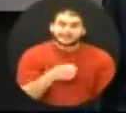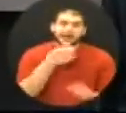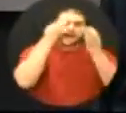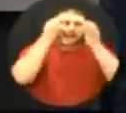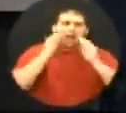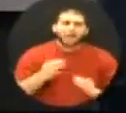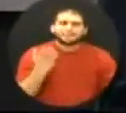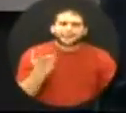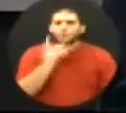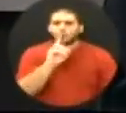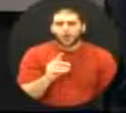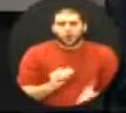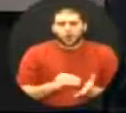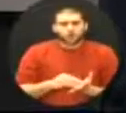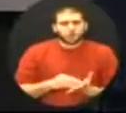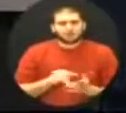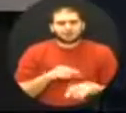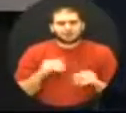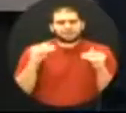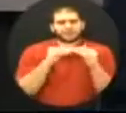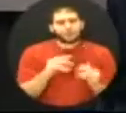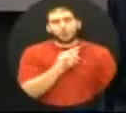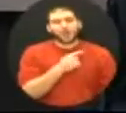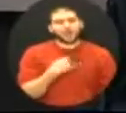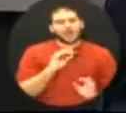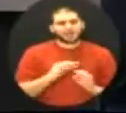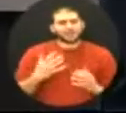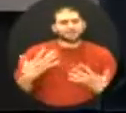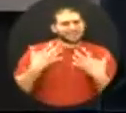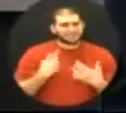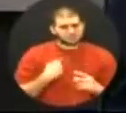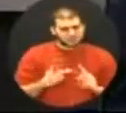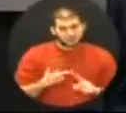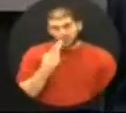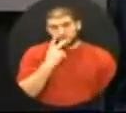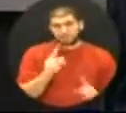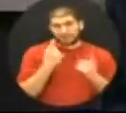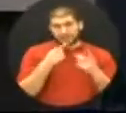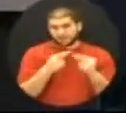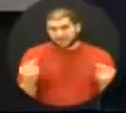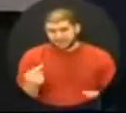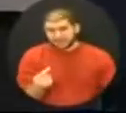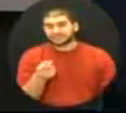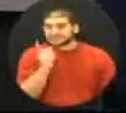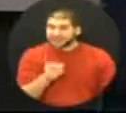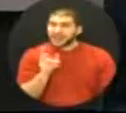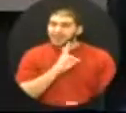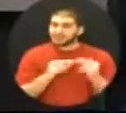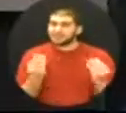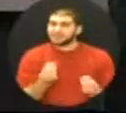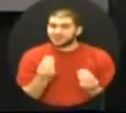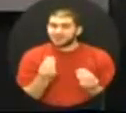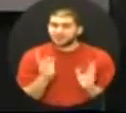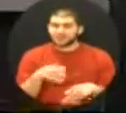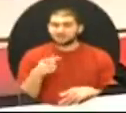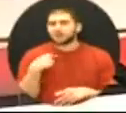את זה, שיכול להיות שעוד לא בשלה השעה, ושאנחנו עדיין מותקפים, ואנחנו ראינו אתמול מה קרה בעזה, וצריך לדבר על הדברים האלה גם